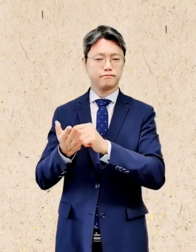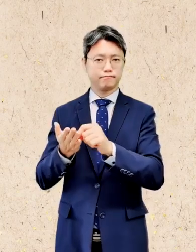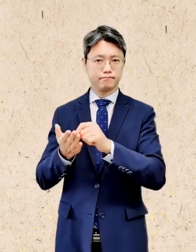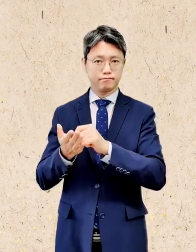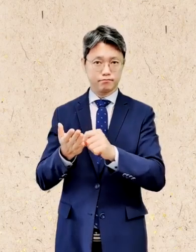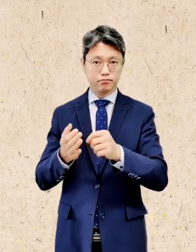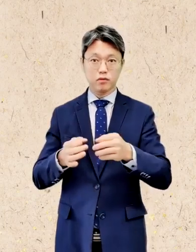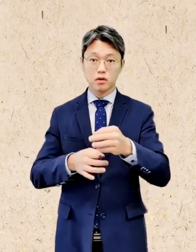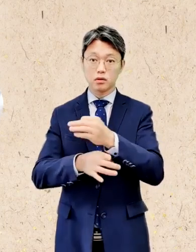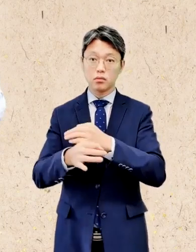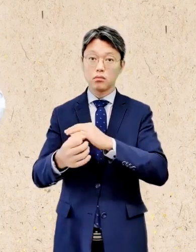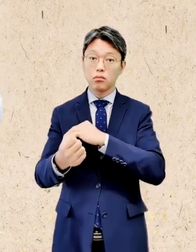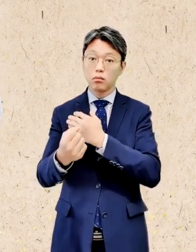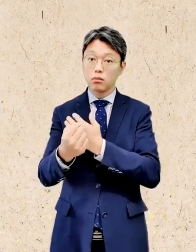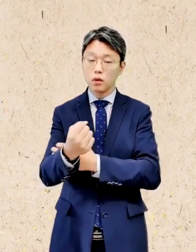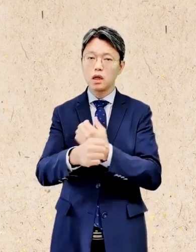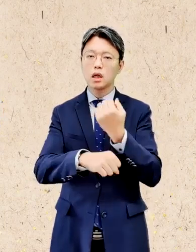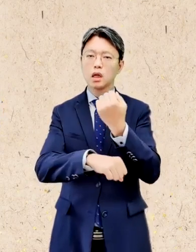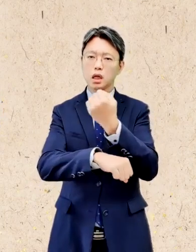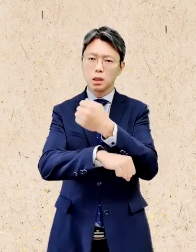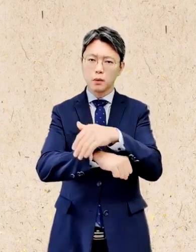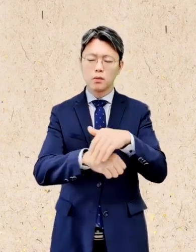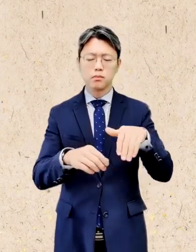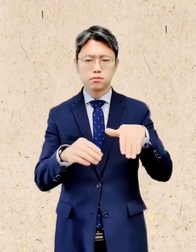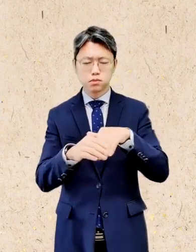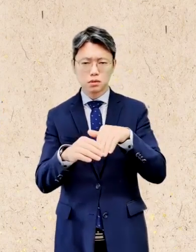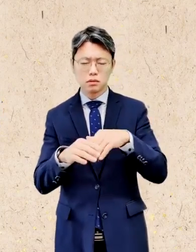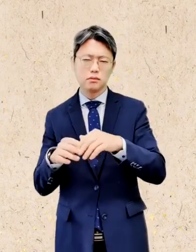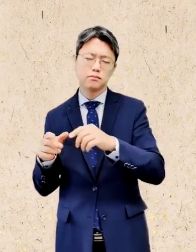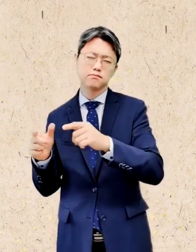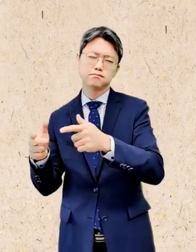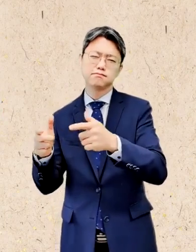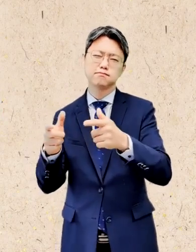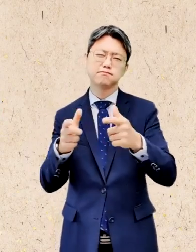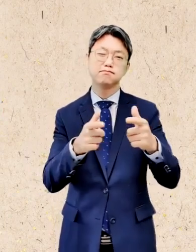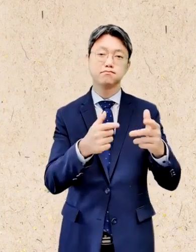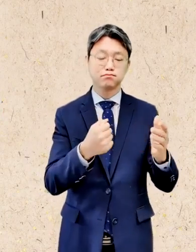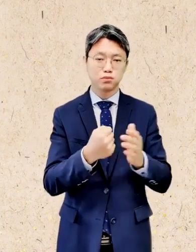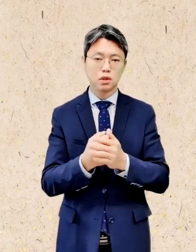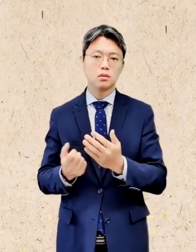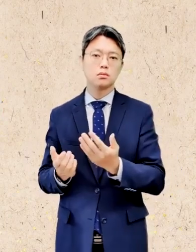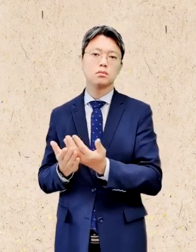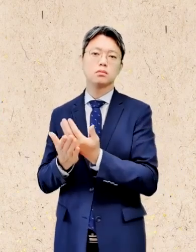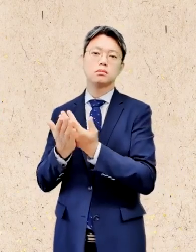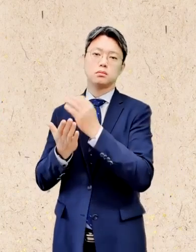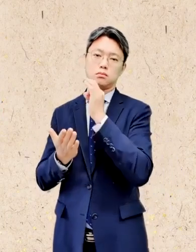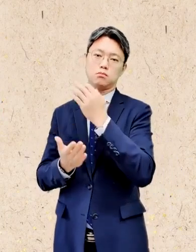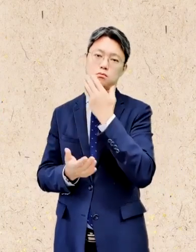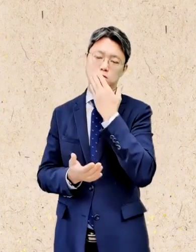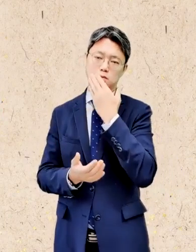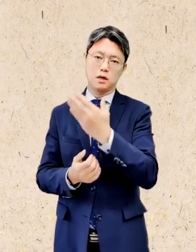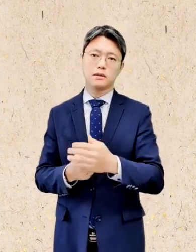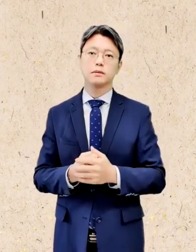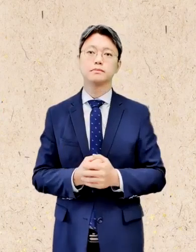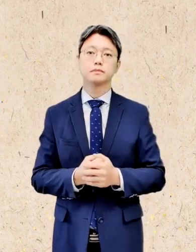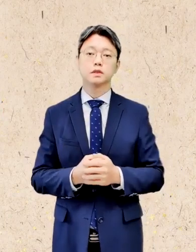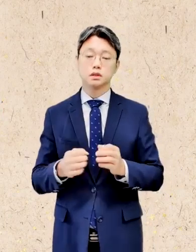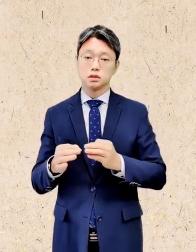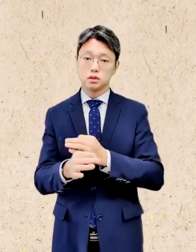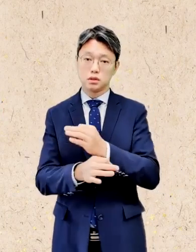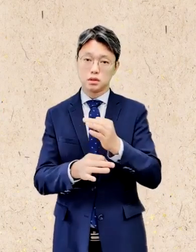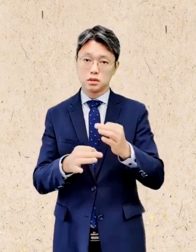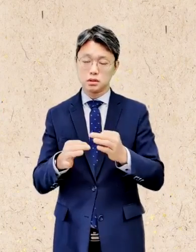발달된 경제력이 스포츠와 문화 등 다양한 영역으로 확대되었음을 알 수 있는 부분입니다. 경제적